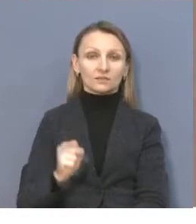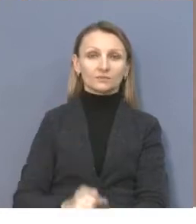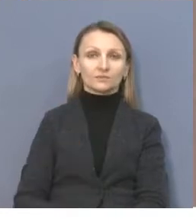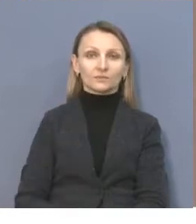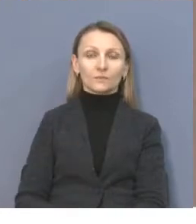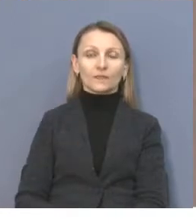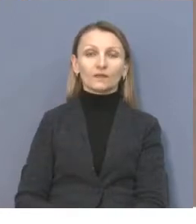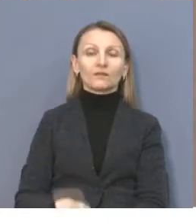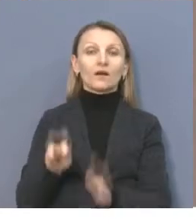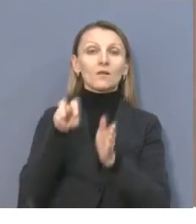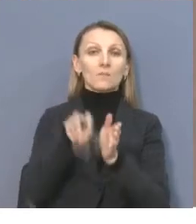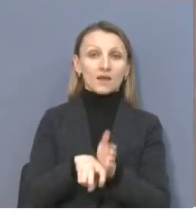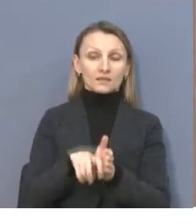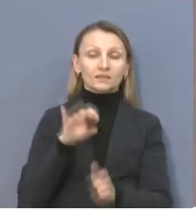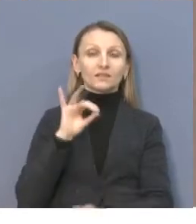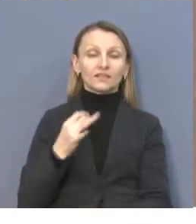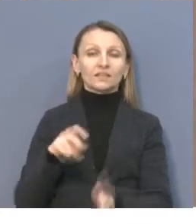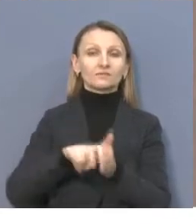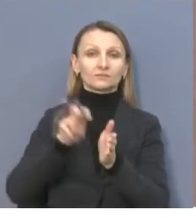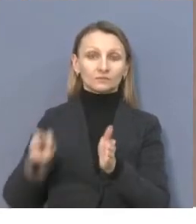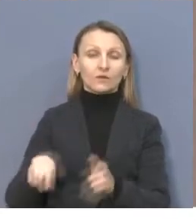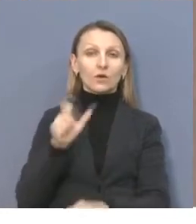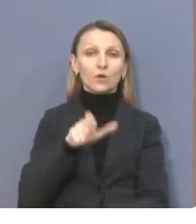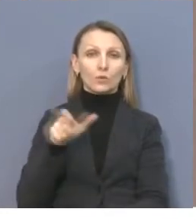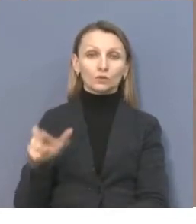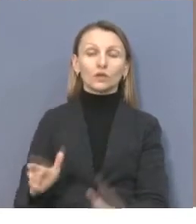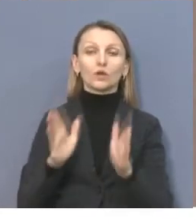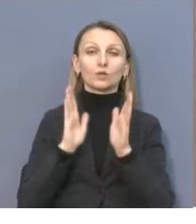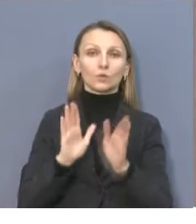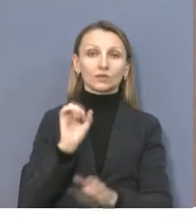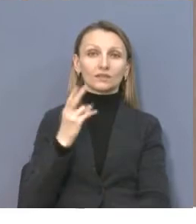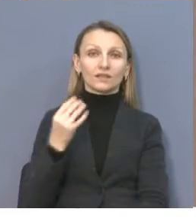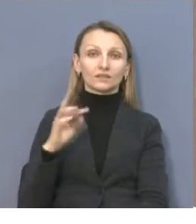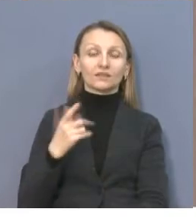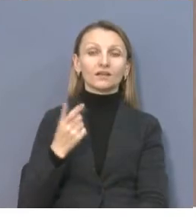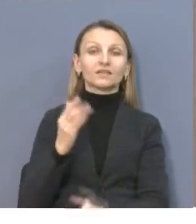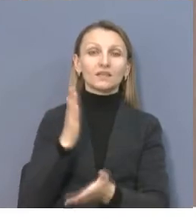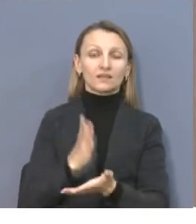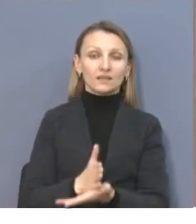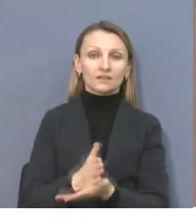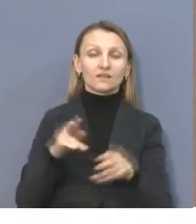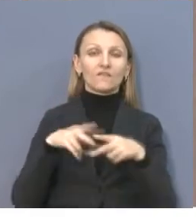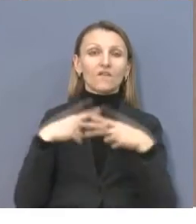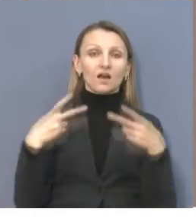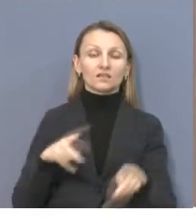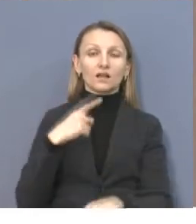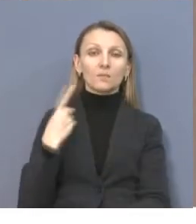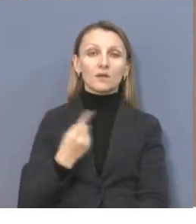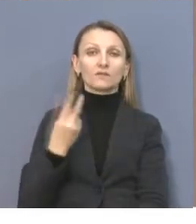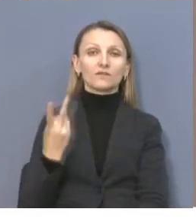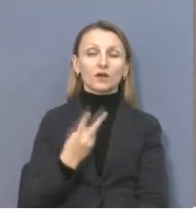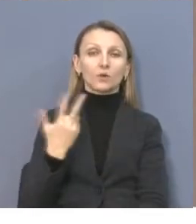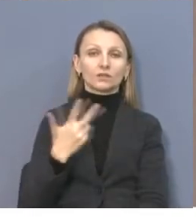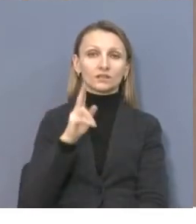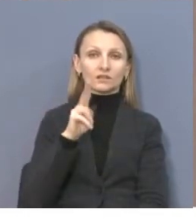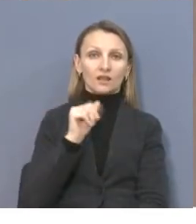посадка и высадка пассажиров осуществляется только на станции где расположены вокзалу 1 2 и